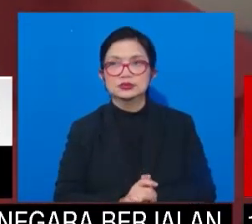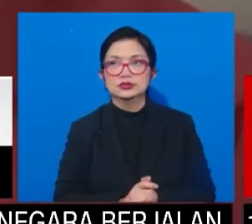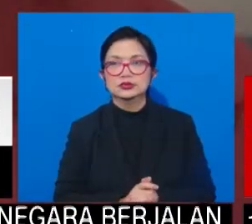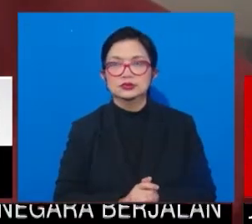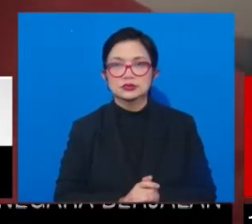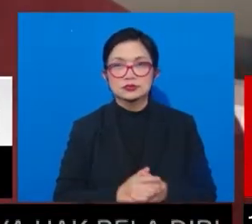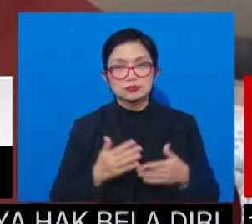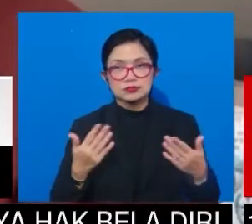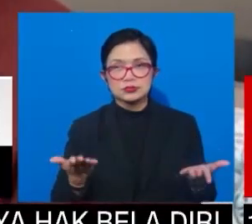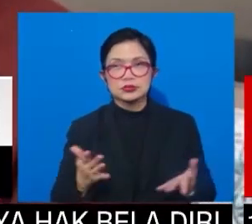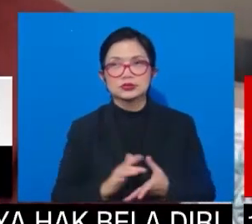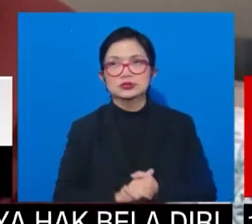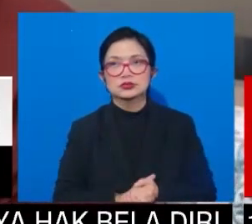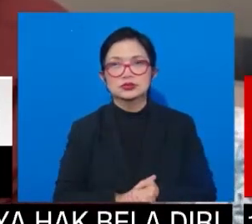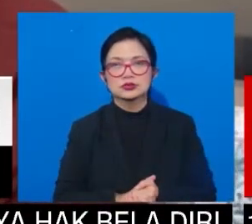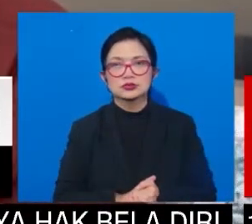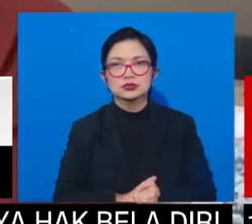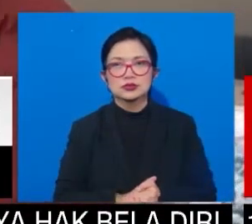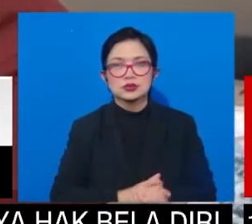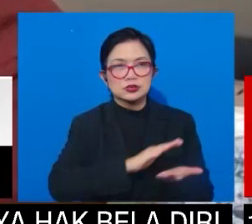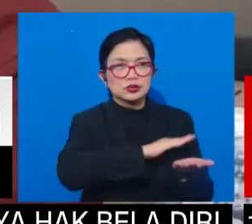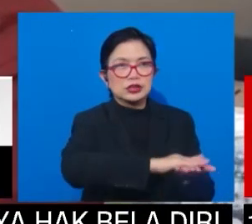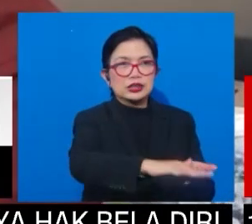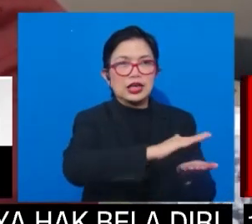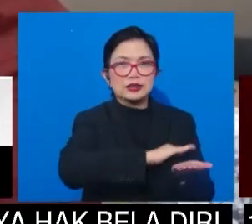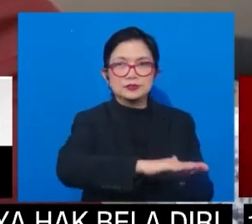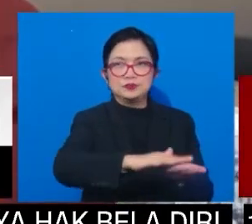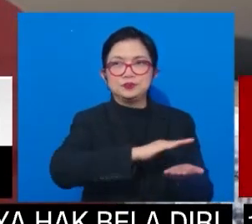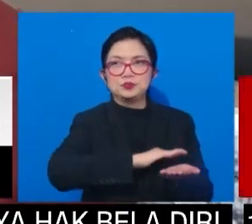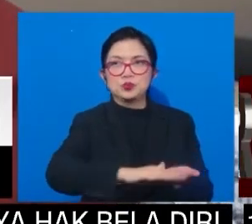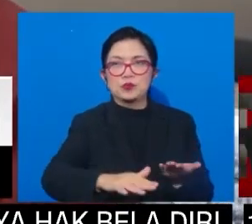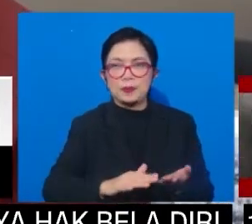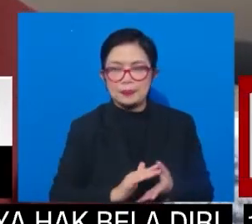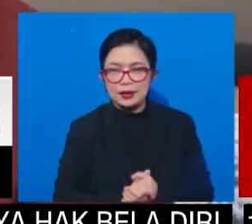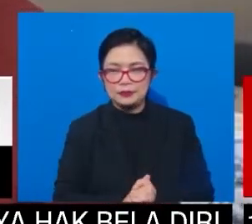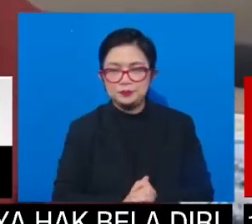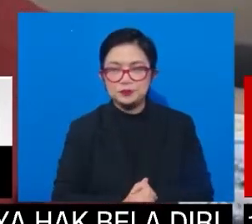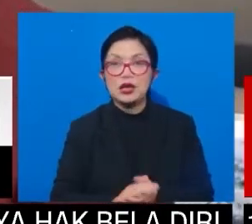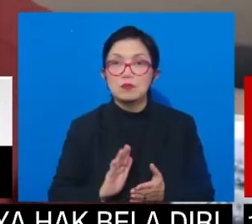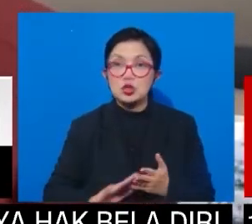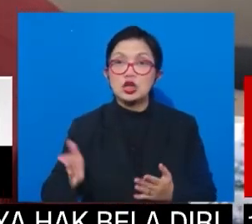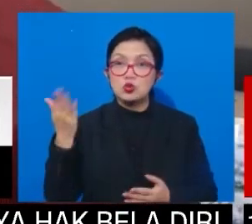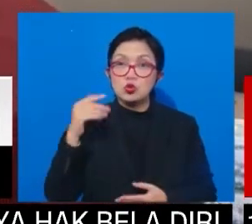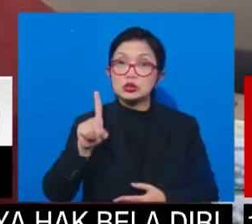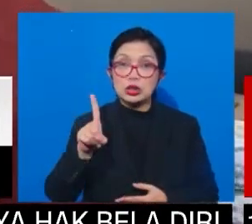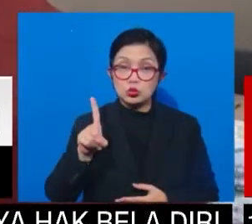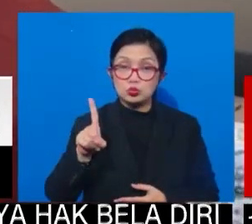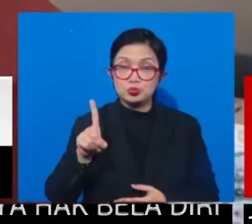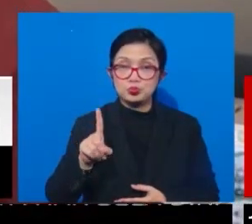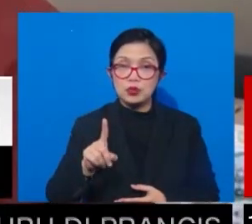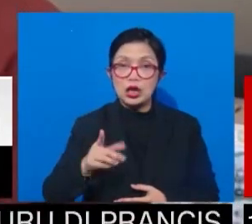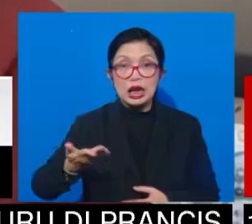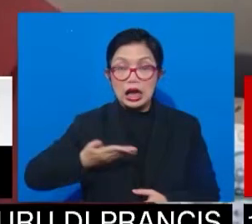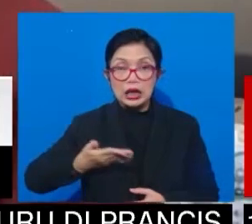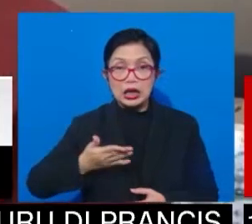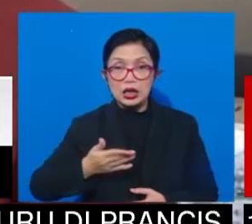seperti itu. Dulu, ini 2019, kita pernah kecolongan satu caleg yang seperti itu dan